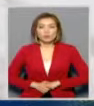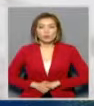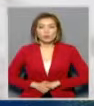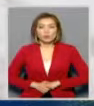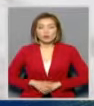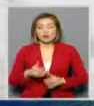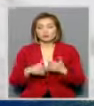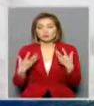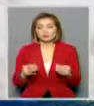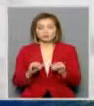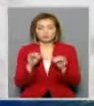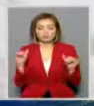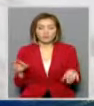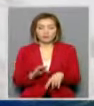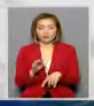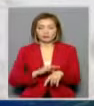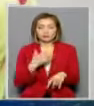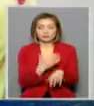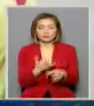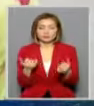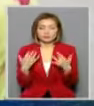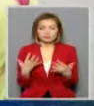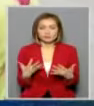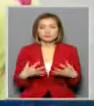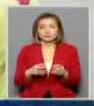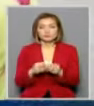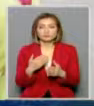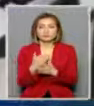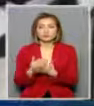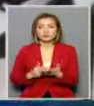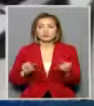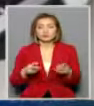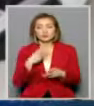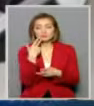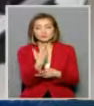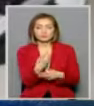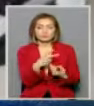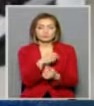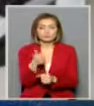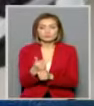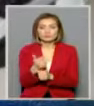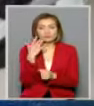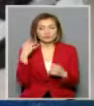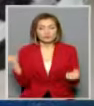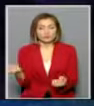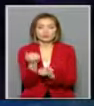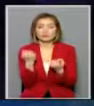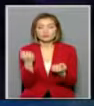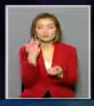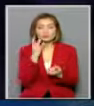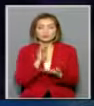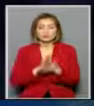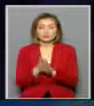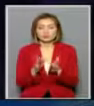С каждым днем увеличивается число людей, нуждающихся в социальной помощи. Обращениями с призывом оказать поддержку пестрят